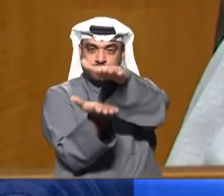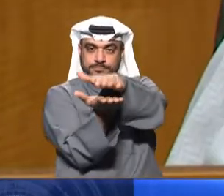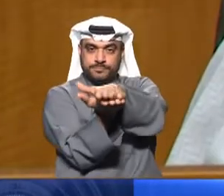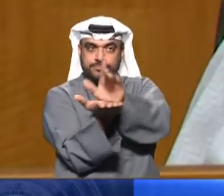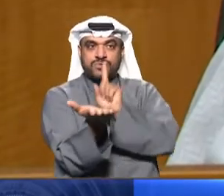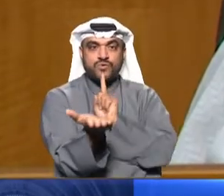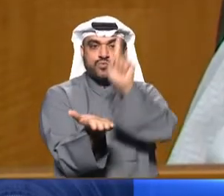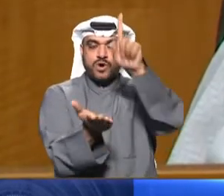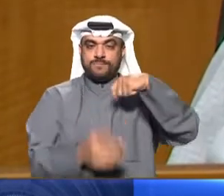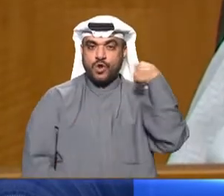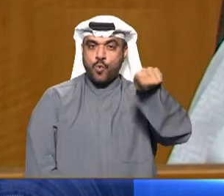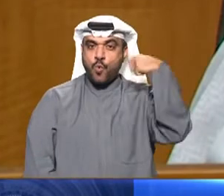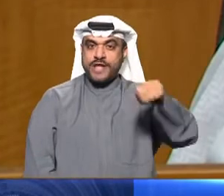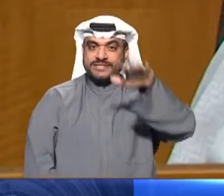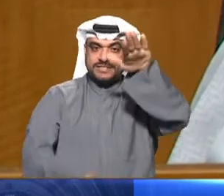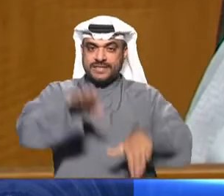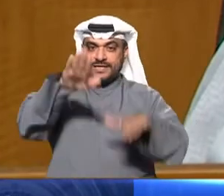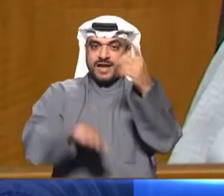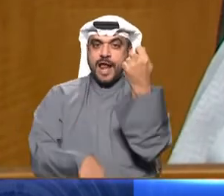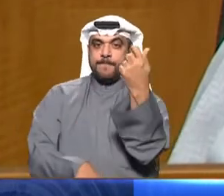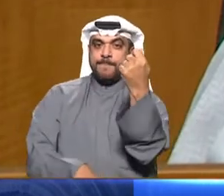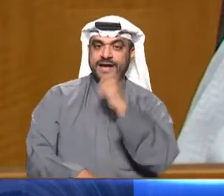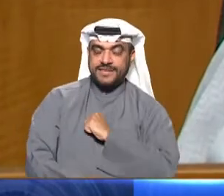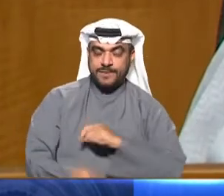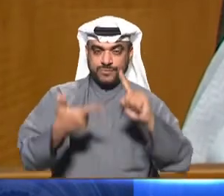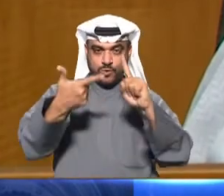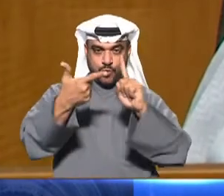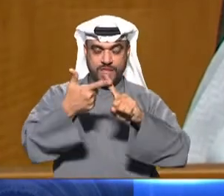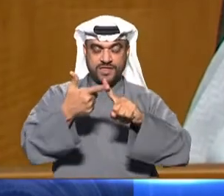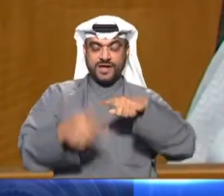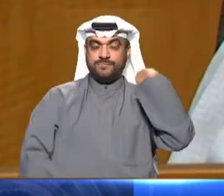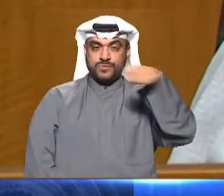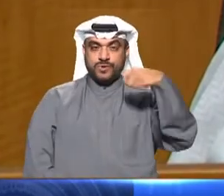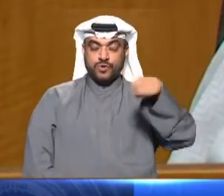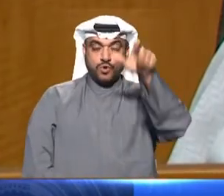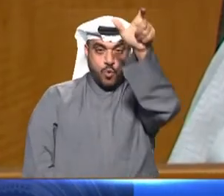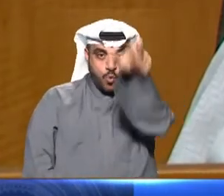من وزير المالية براك الشيطان ووزير الكهرباء والماء